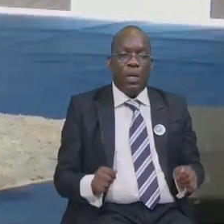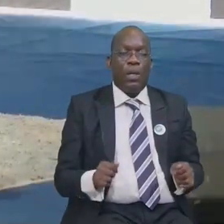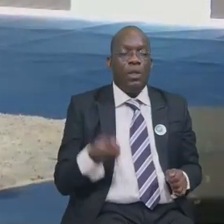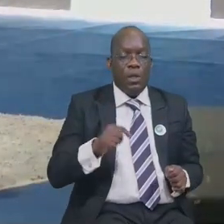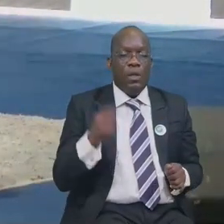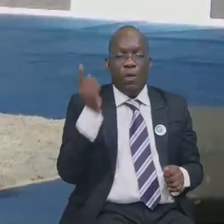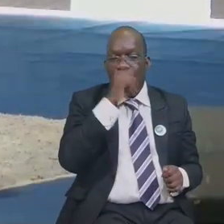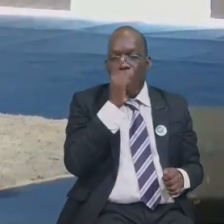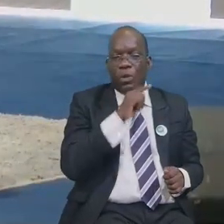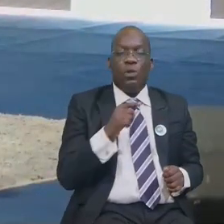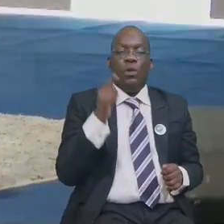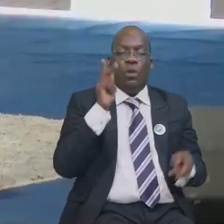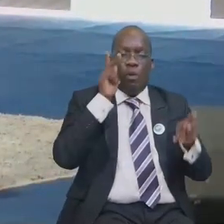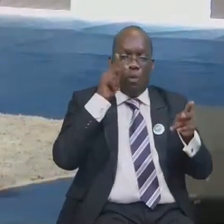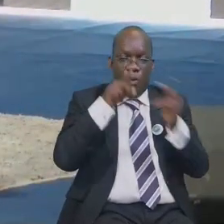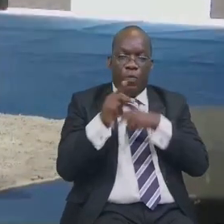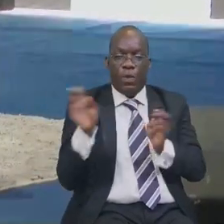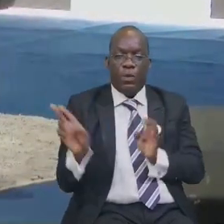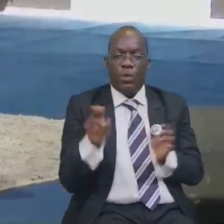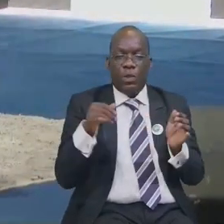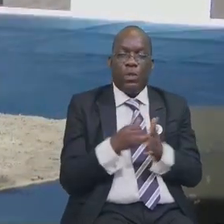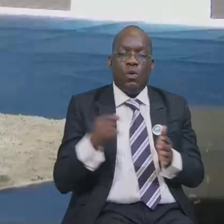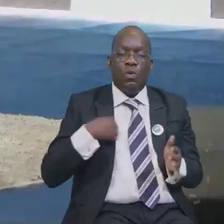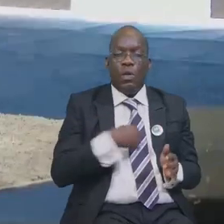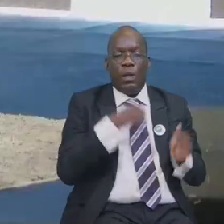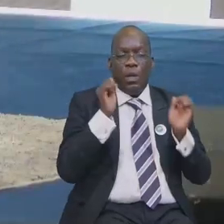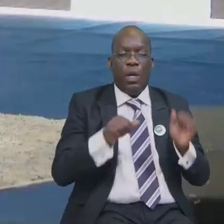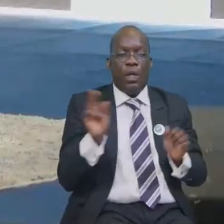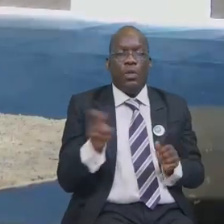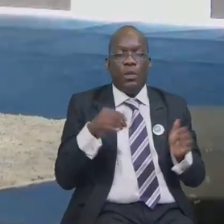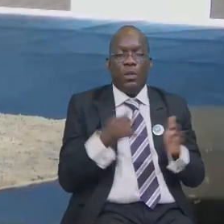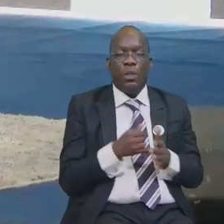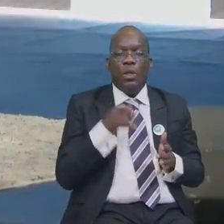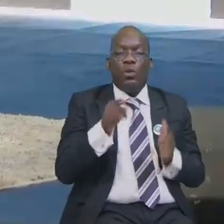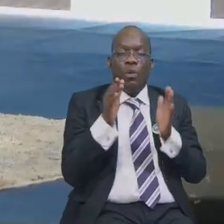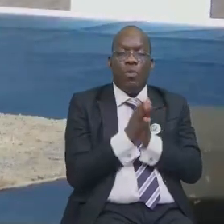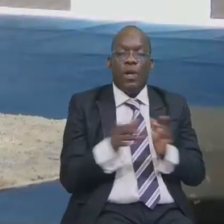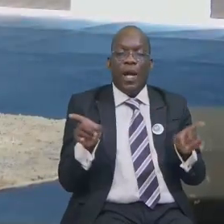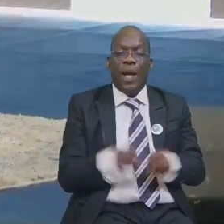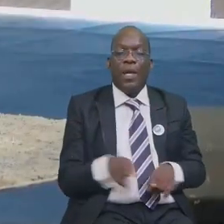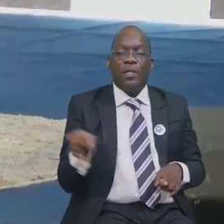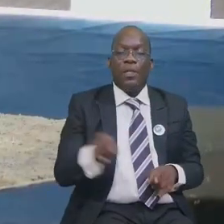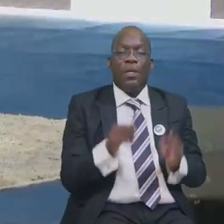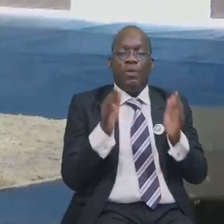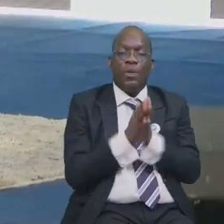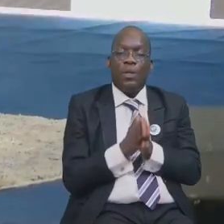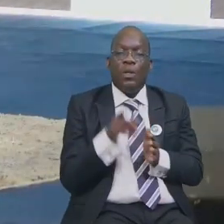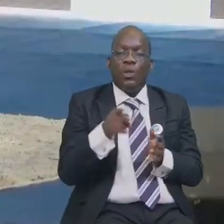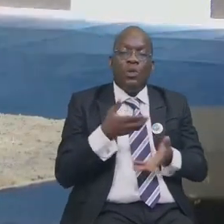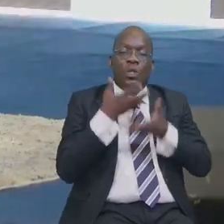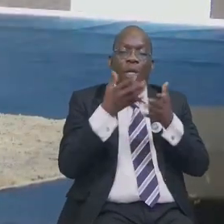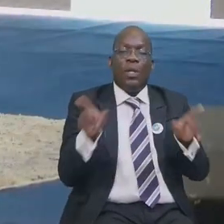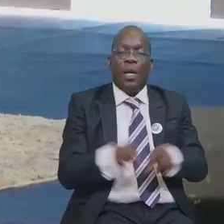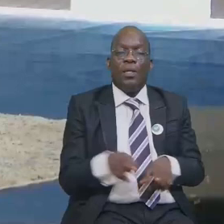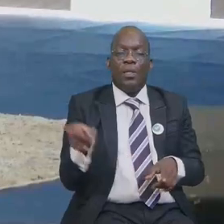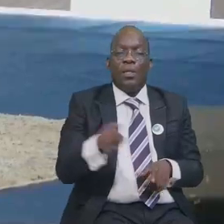On peut aussi l'utiliser. Et tu pries comme ils ont prié. Comme tu as adoré comme ils ont adoré. Tu as crié comme